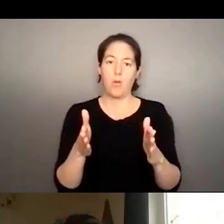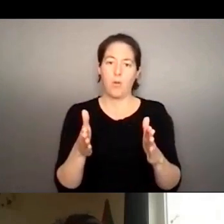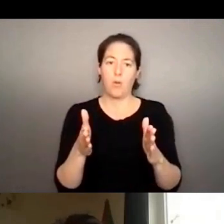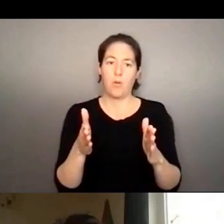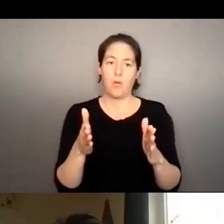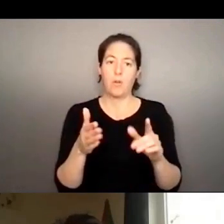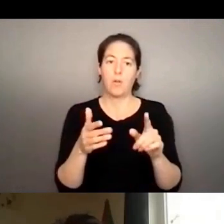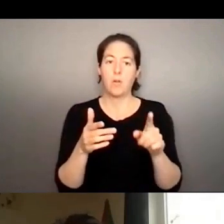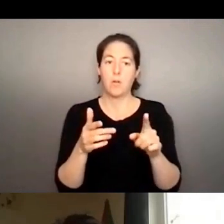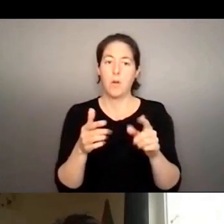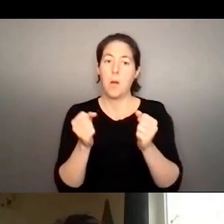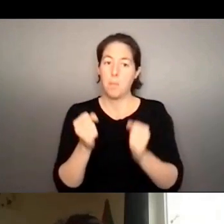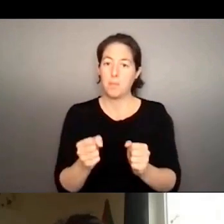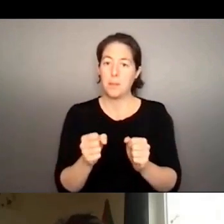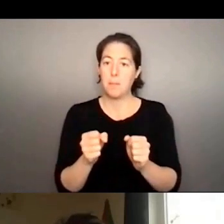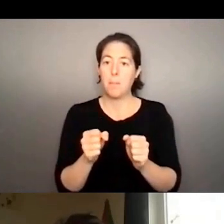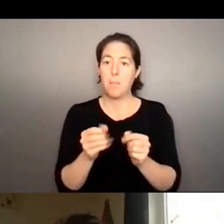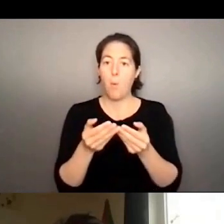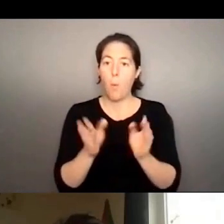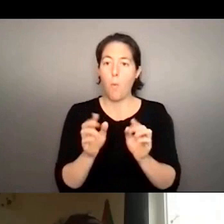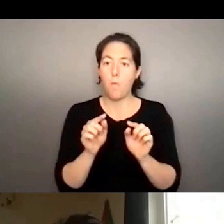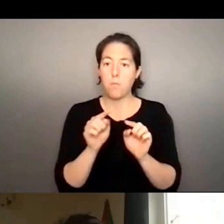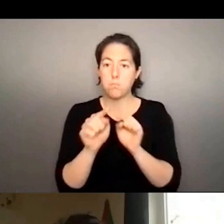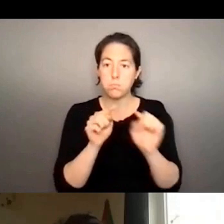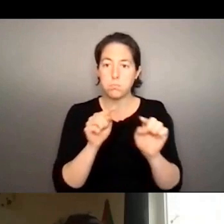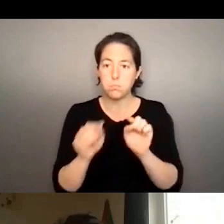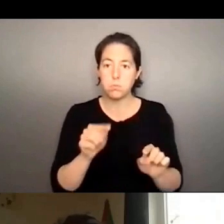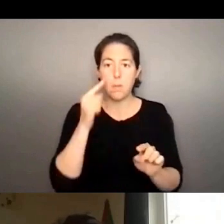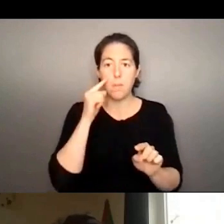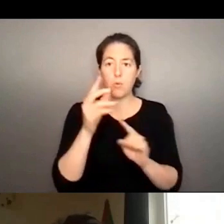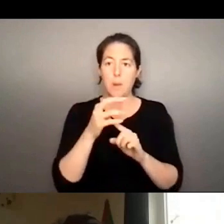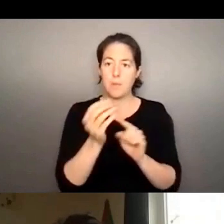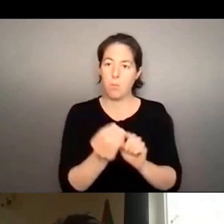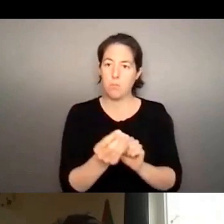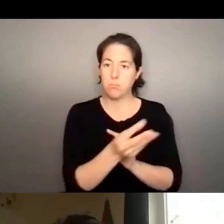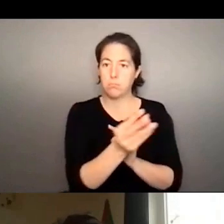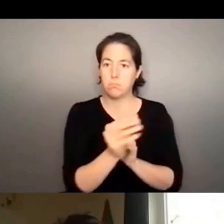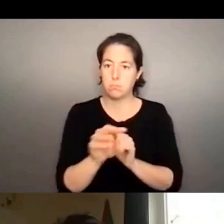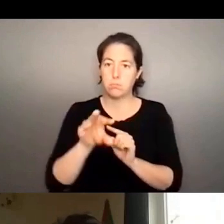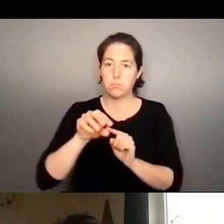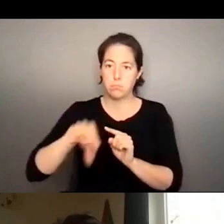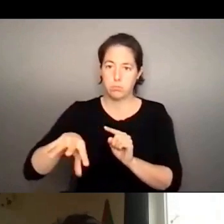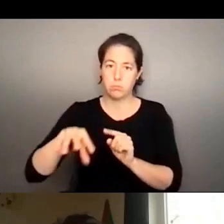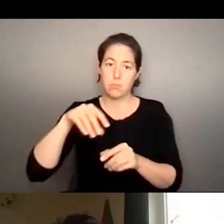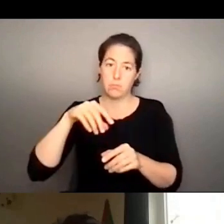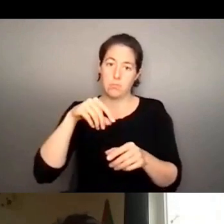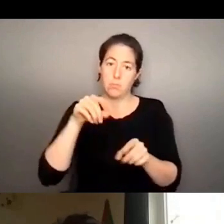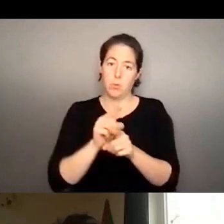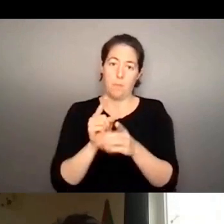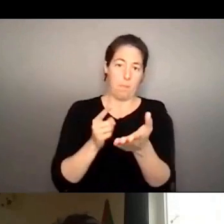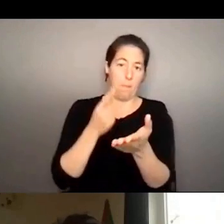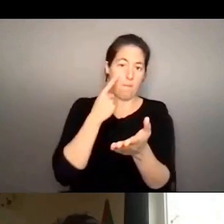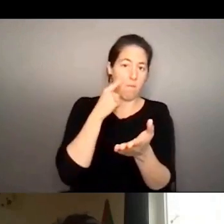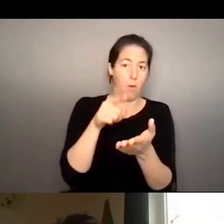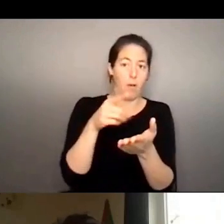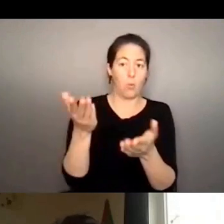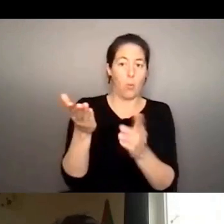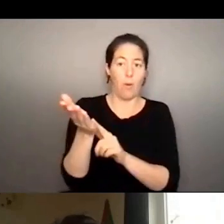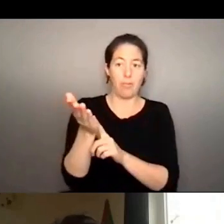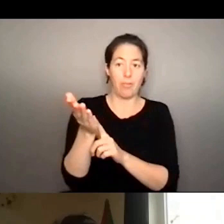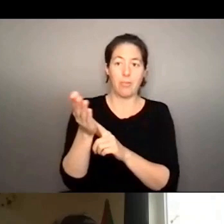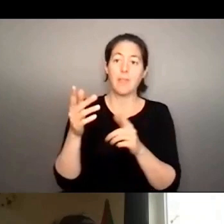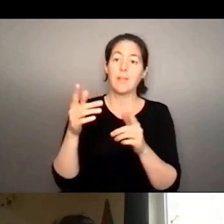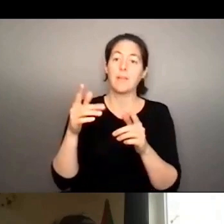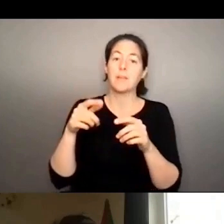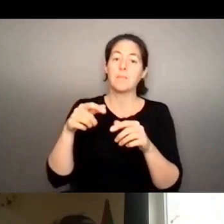être ouverts pour fructifier des champignons directement à partir du bloc, comme on voit la photo à droite, hein, où le sac a